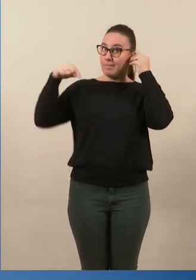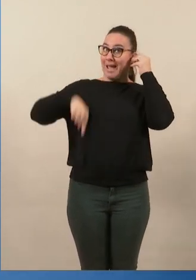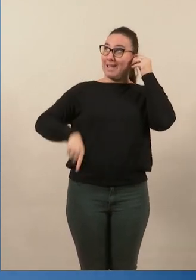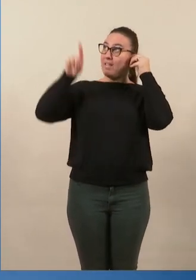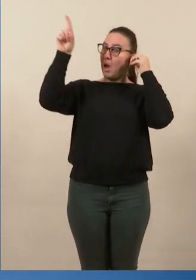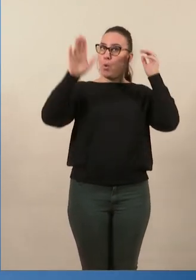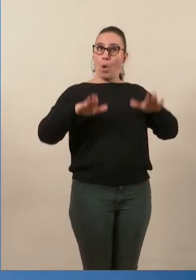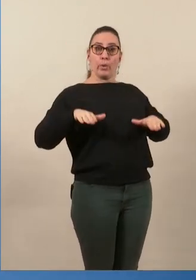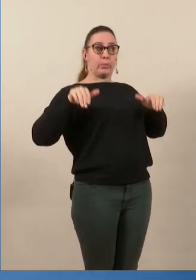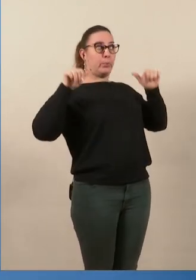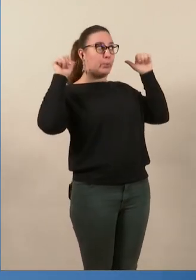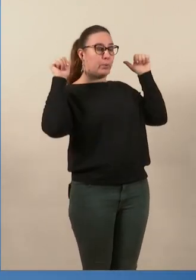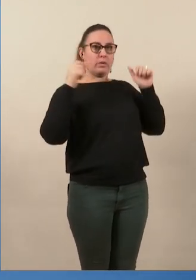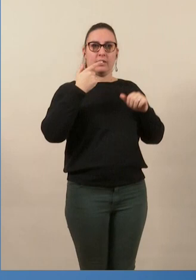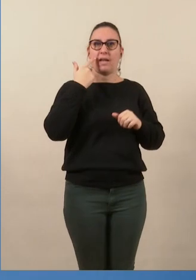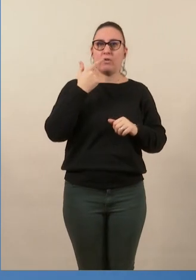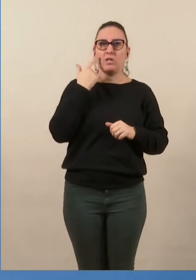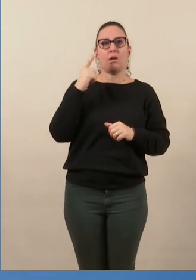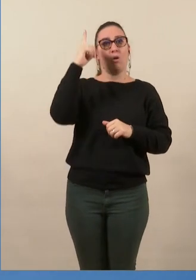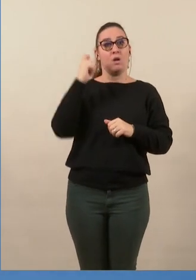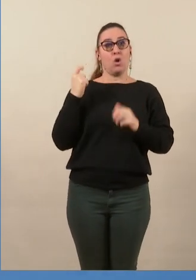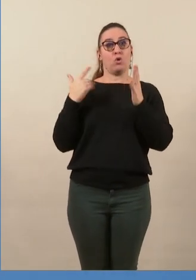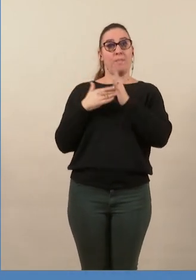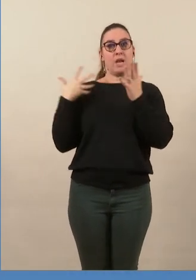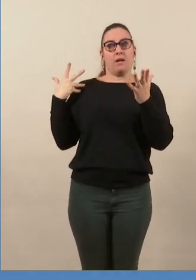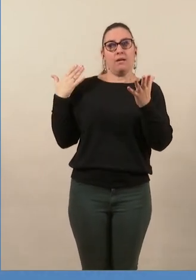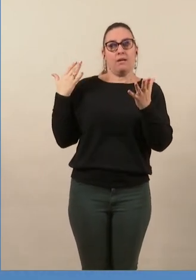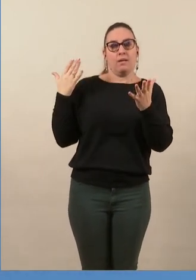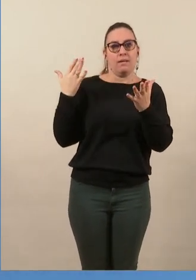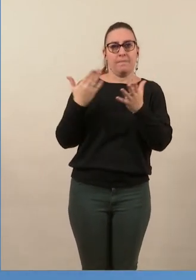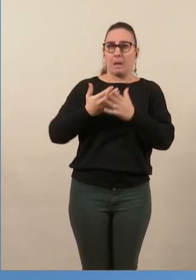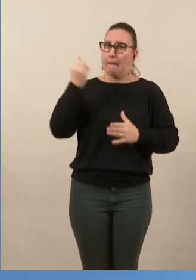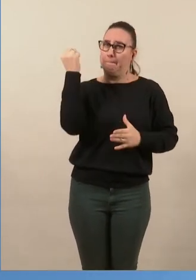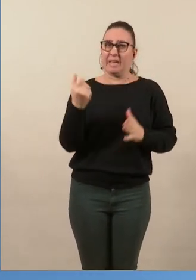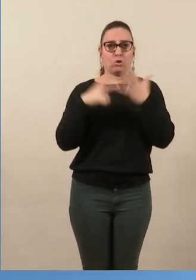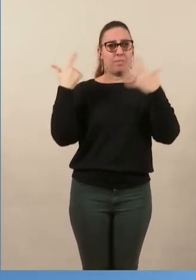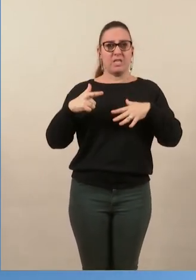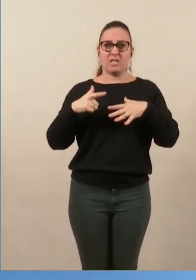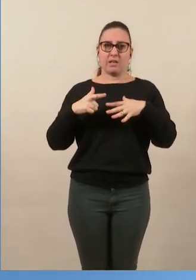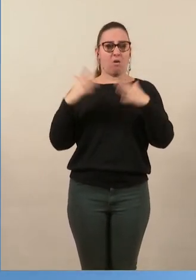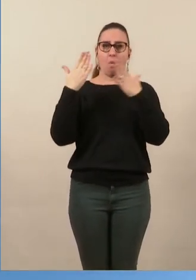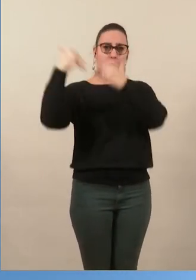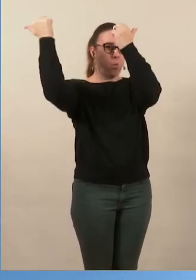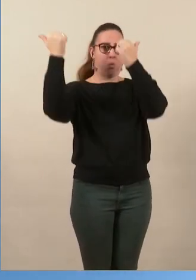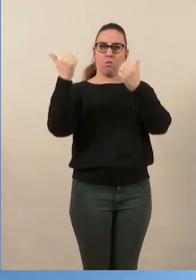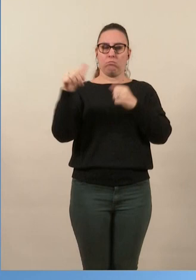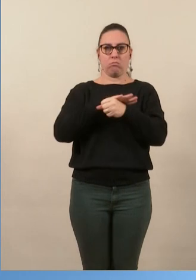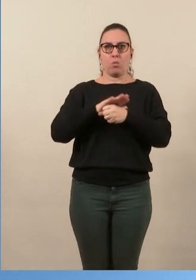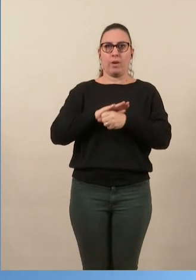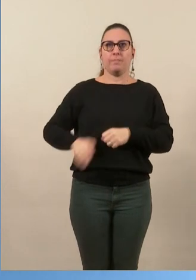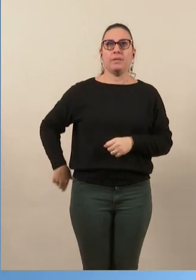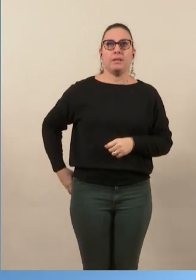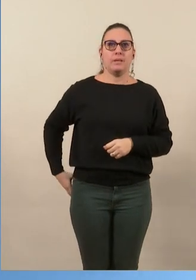a été progressif depuis le début desannées 2000 puis massif depuis 2017 conscient de la